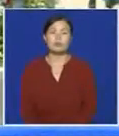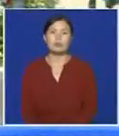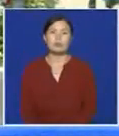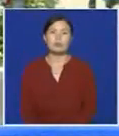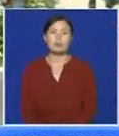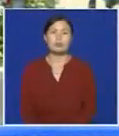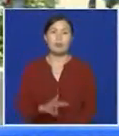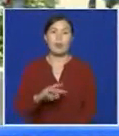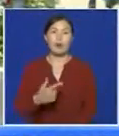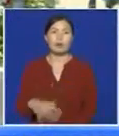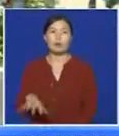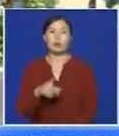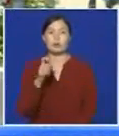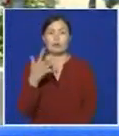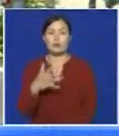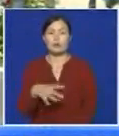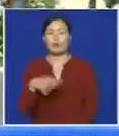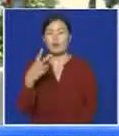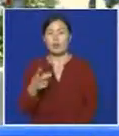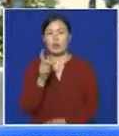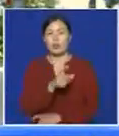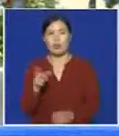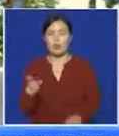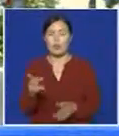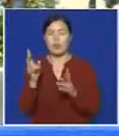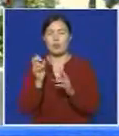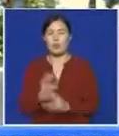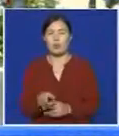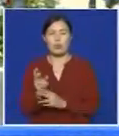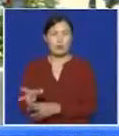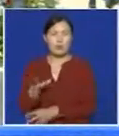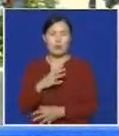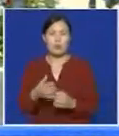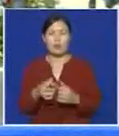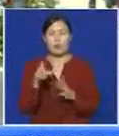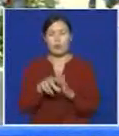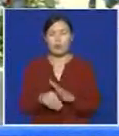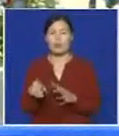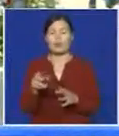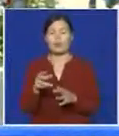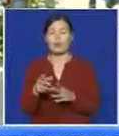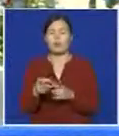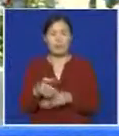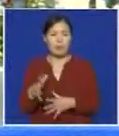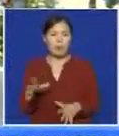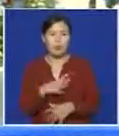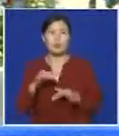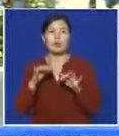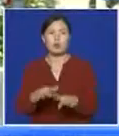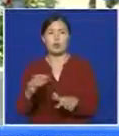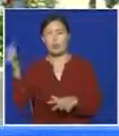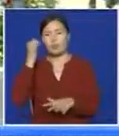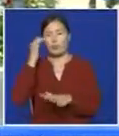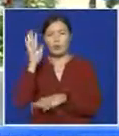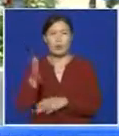В Маңғыстау 952 человека стали жертвами политических репрессий, среди них выдающийся политический деятель. Сегодня мероприятие начали с минуты молчания в